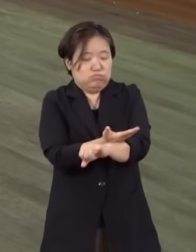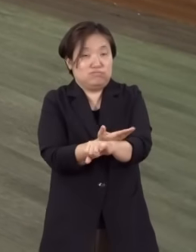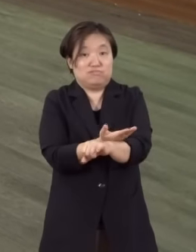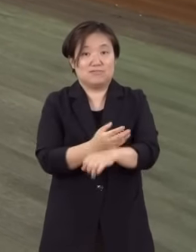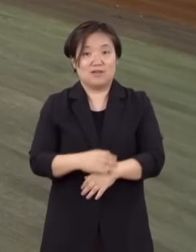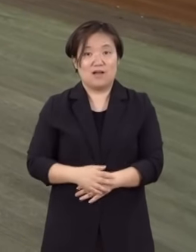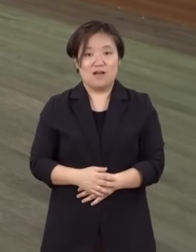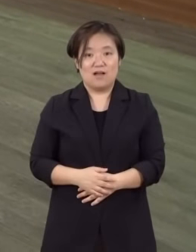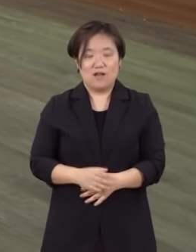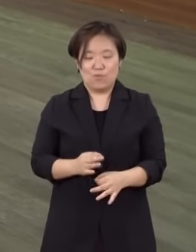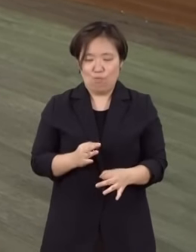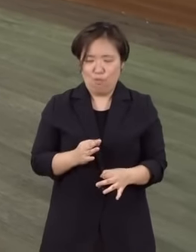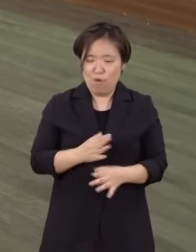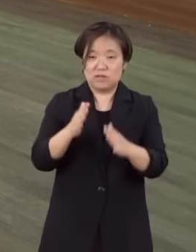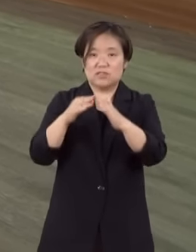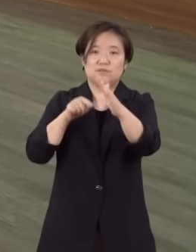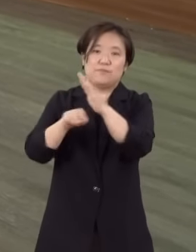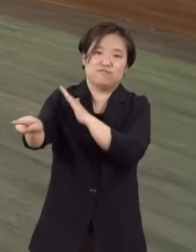집으로 들어갔습니다